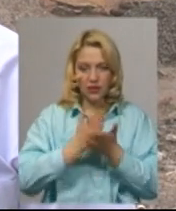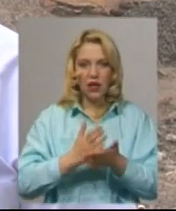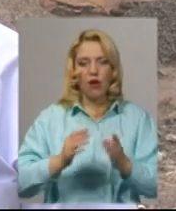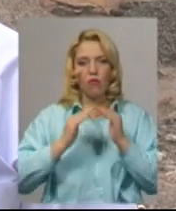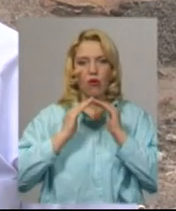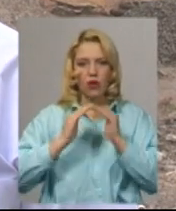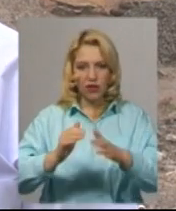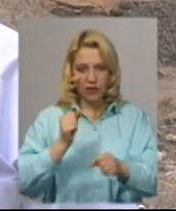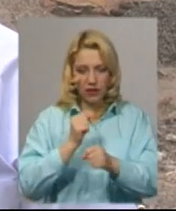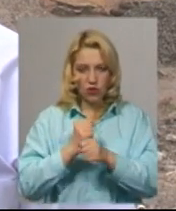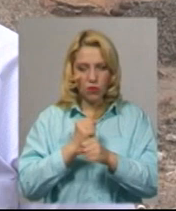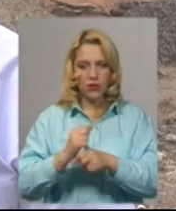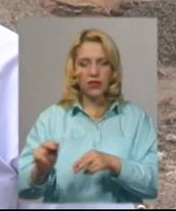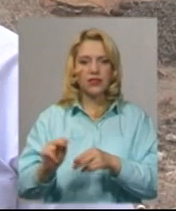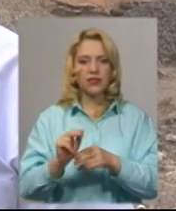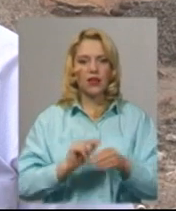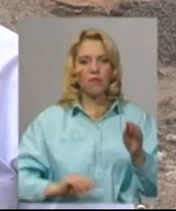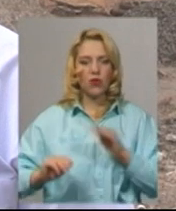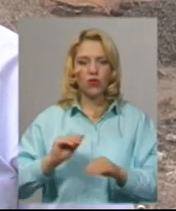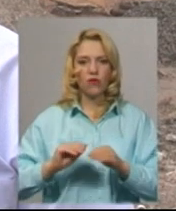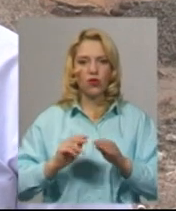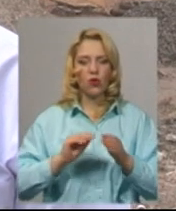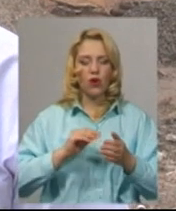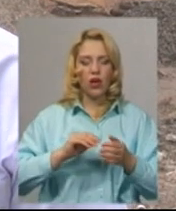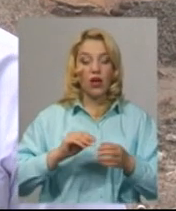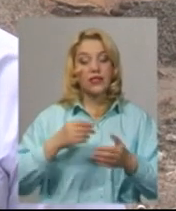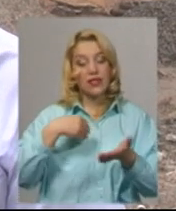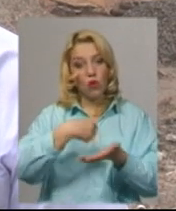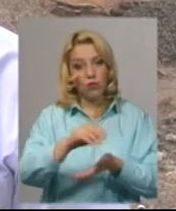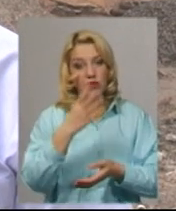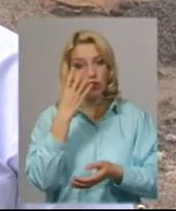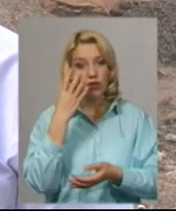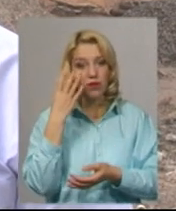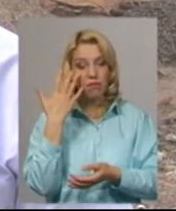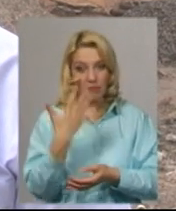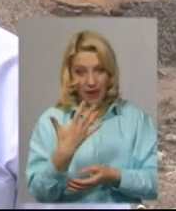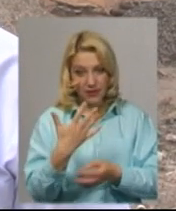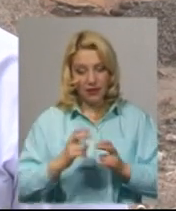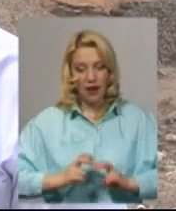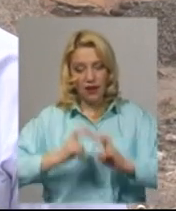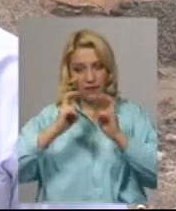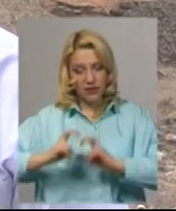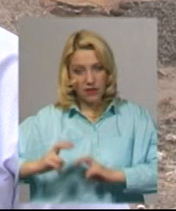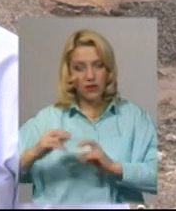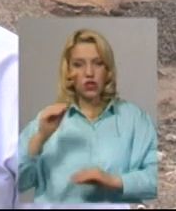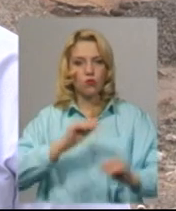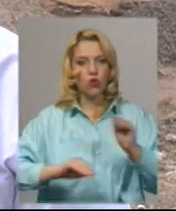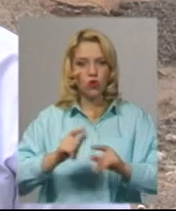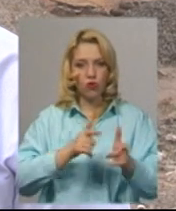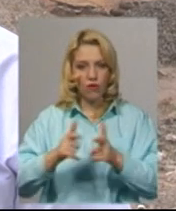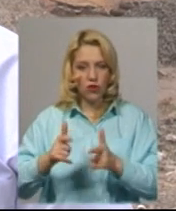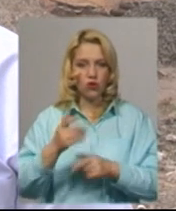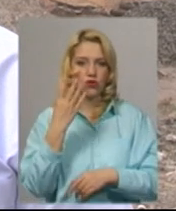покрівля, закуплено 5 ліфтів, змонтовано вже 4. Виконані внутрішні